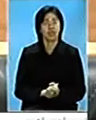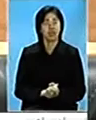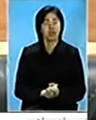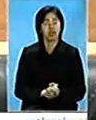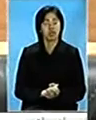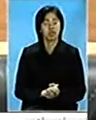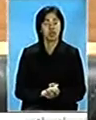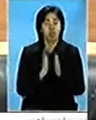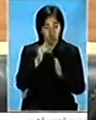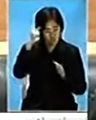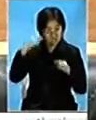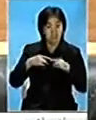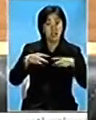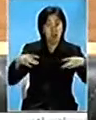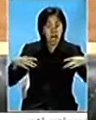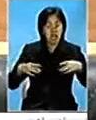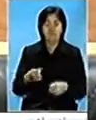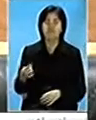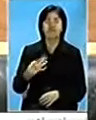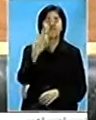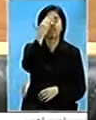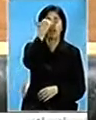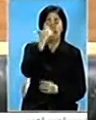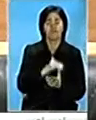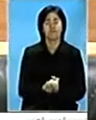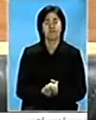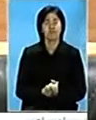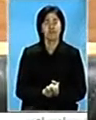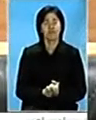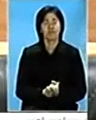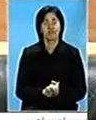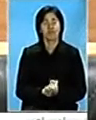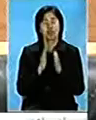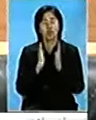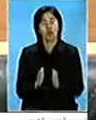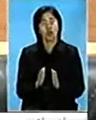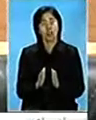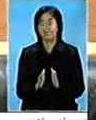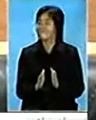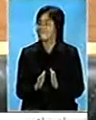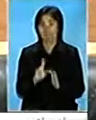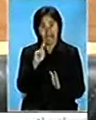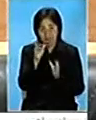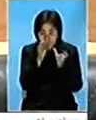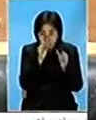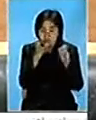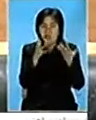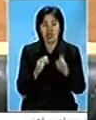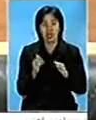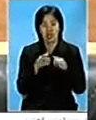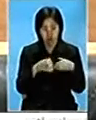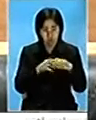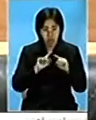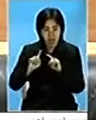อยู่ตรงข้ามมันก็มาทำร้ายนะคะแล้วก็ไม่ให้คนเนี่ยได้รับรู้ข่าวสารของฝ่ายตรงข้